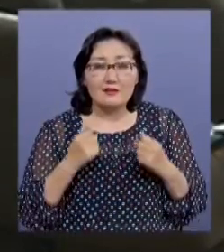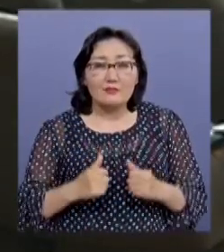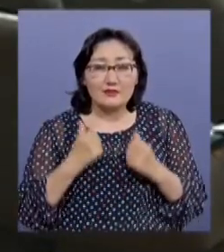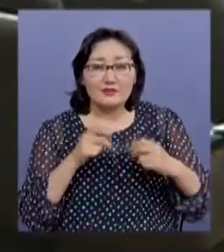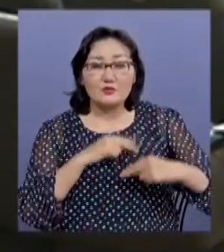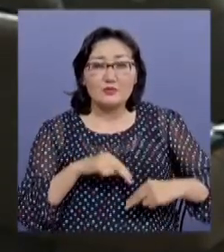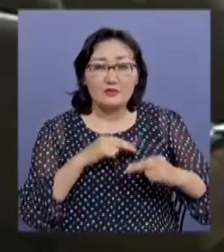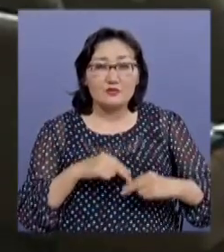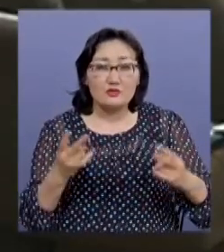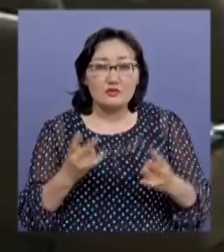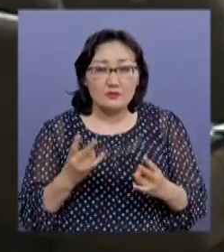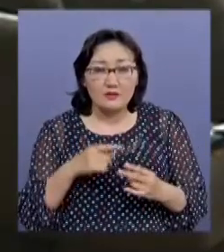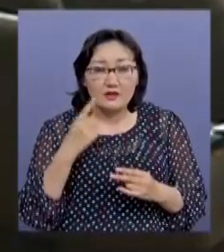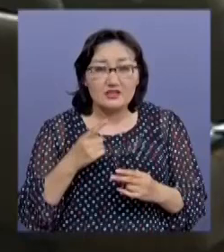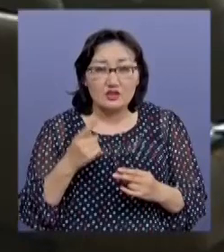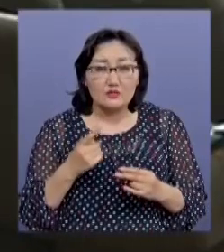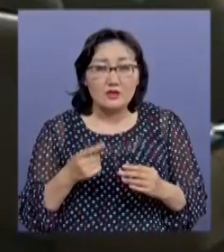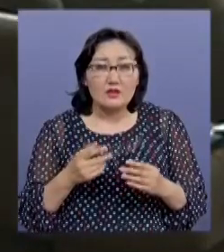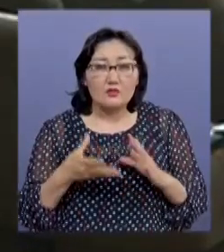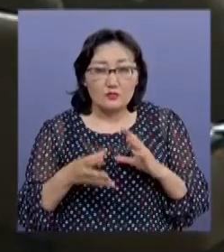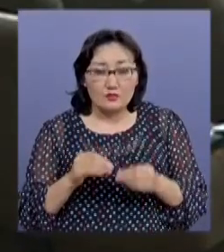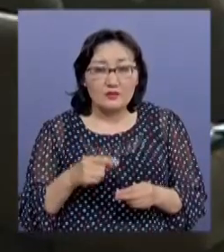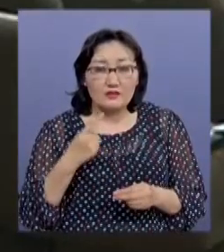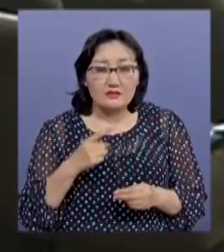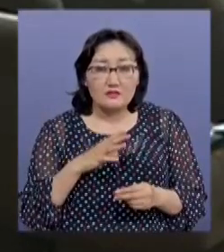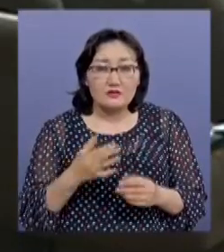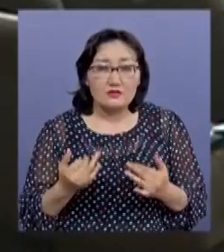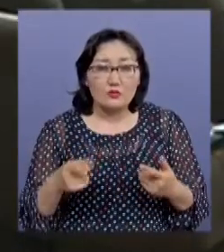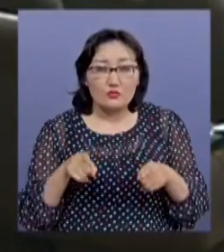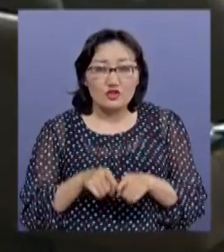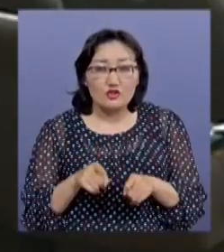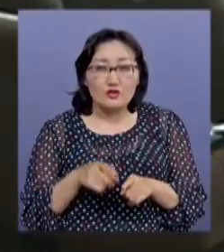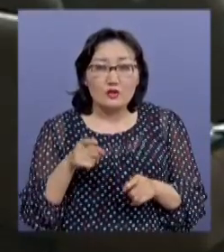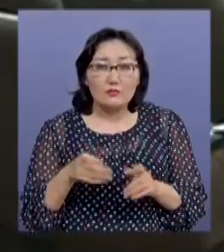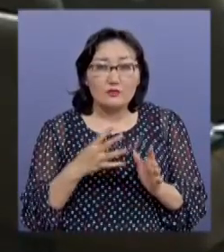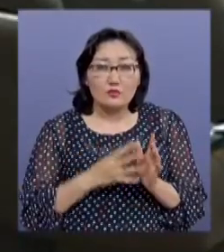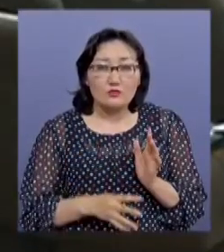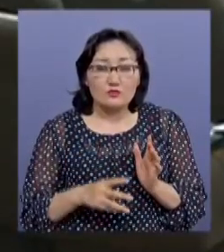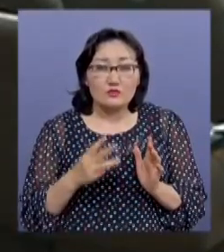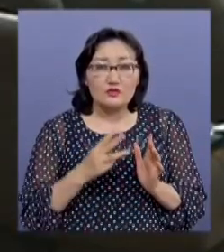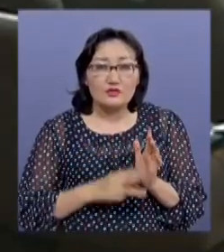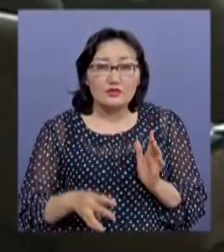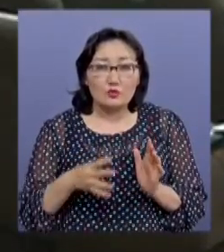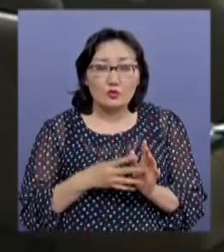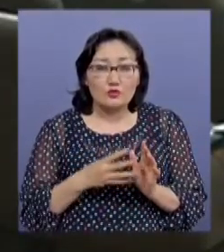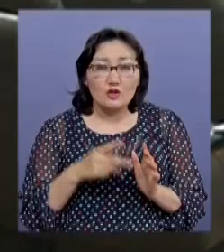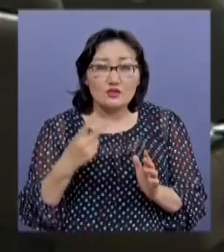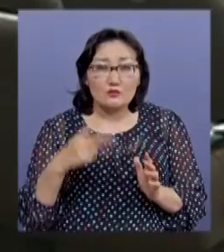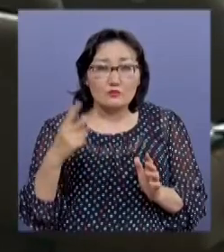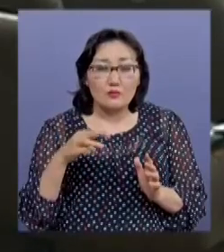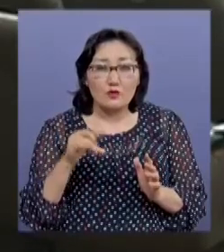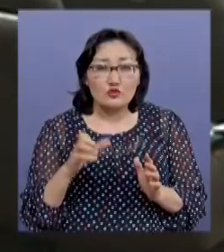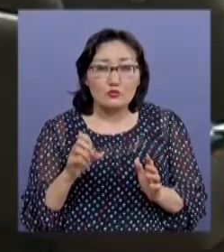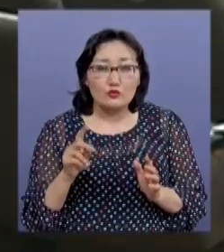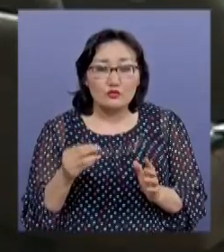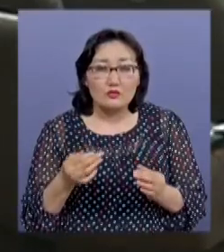тоқтаусыз еңбек етуіміз керек деп сөзін қорытындады. Дәл осы жерде 1989 жылы 22 маусым